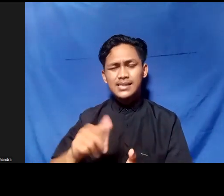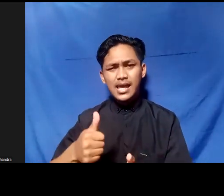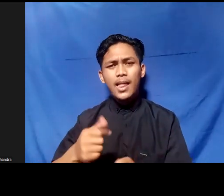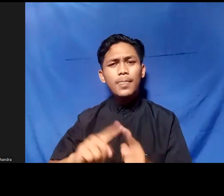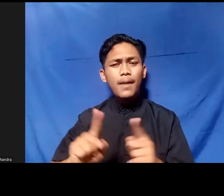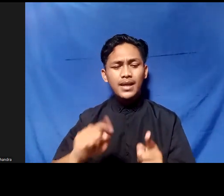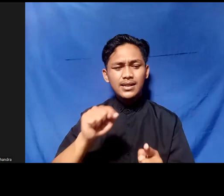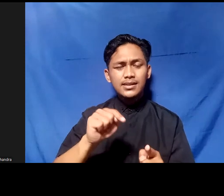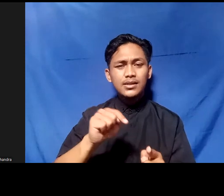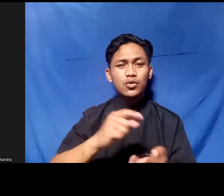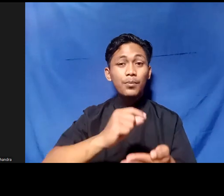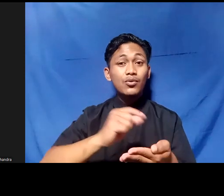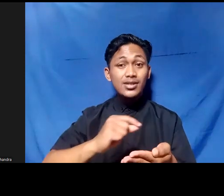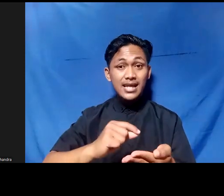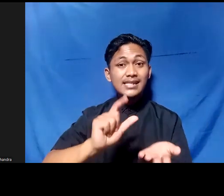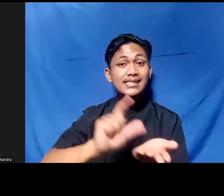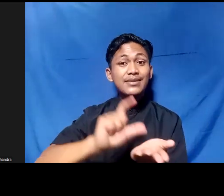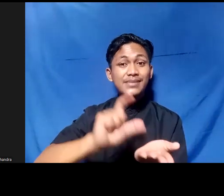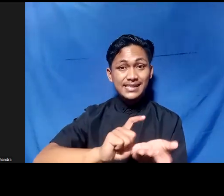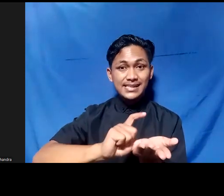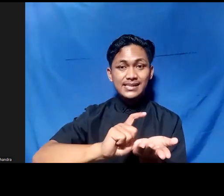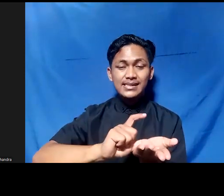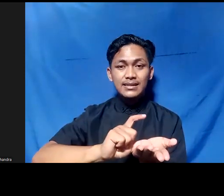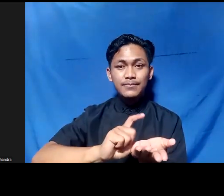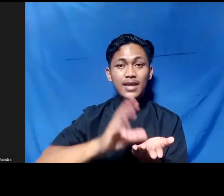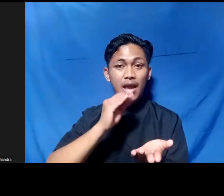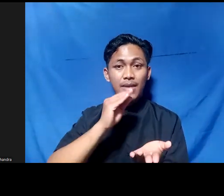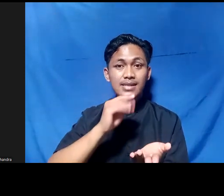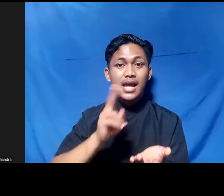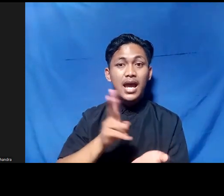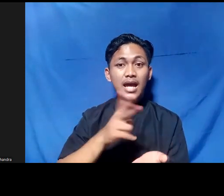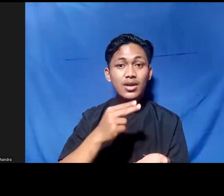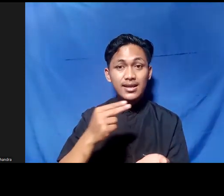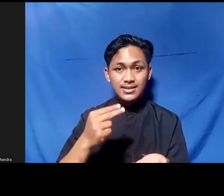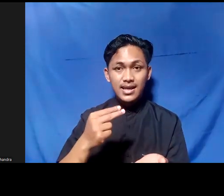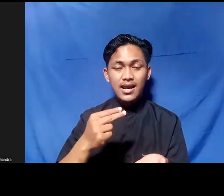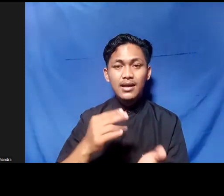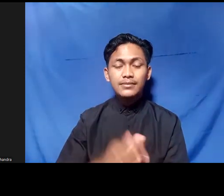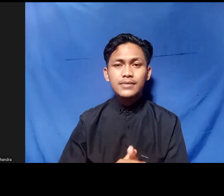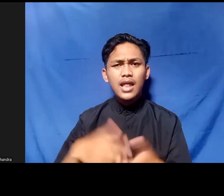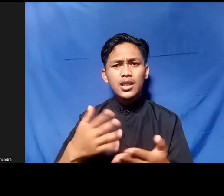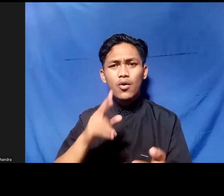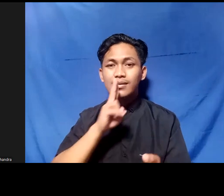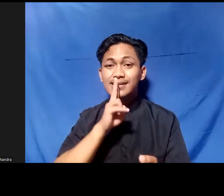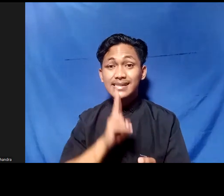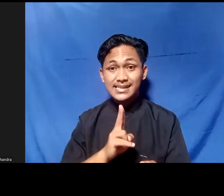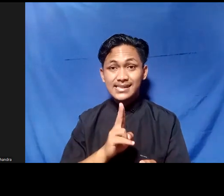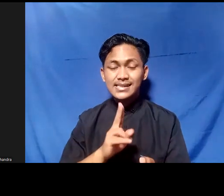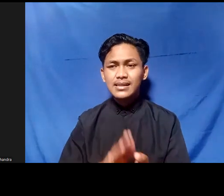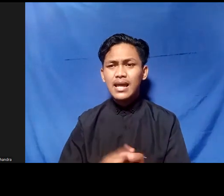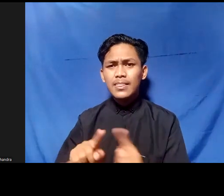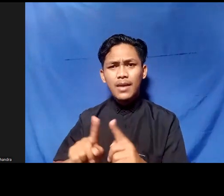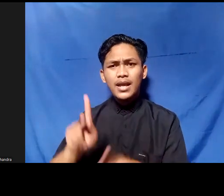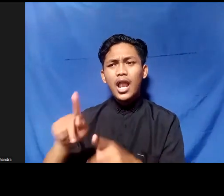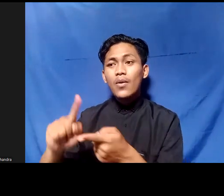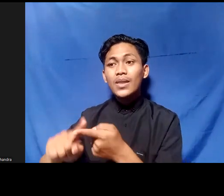berbahasa Inggris itu kita bisa daftar pustakanya dengan transliterasi gitu tapi untuk teman-teman yang bahasa sastra Arab dan